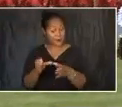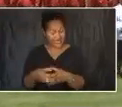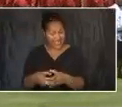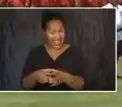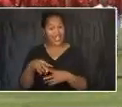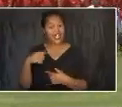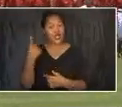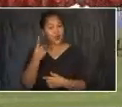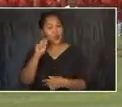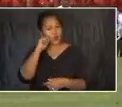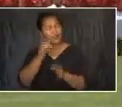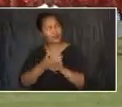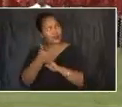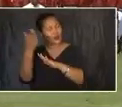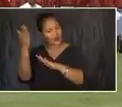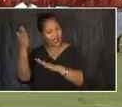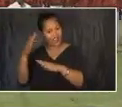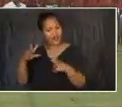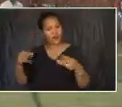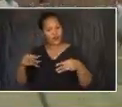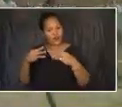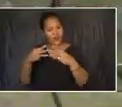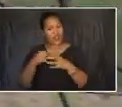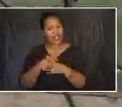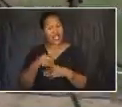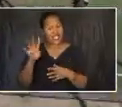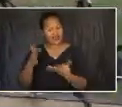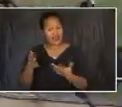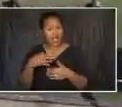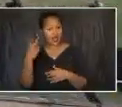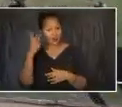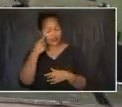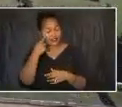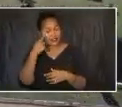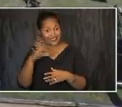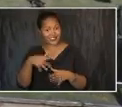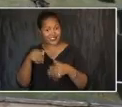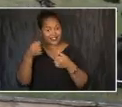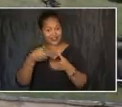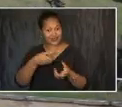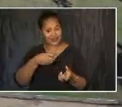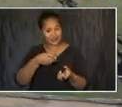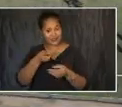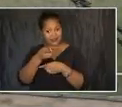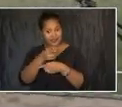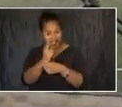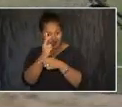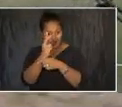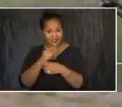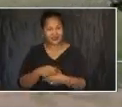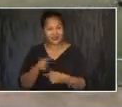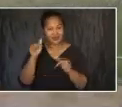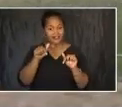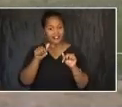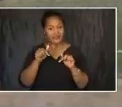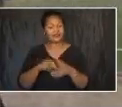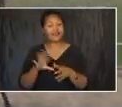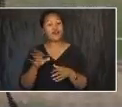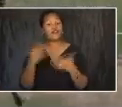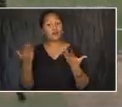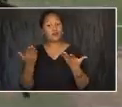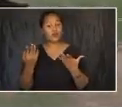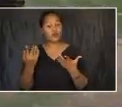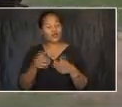ni kira kana laki lorai na lori parota ki na Bushmasters kabata laki na nanda kay ni bonua maybe erto na velu tegitu kan